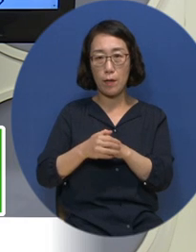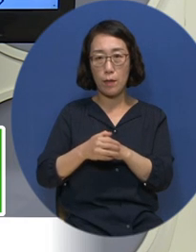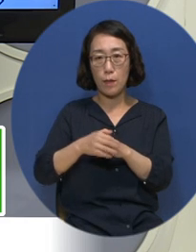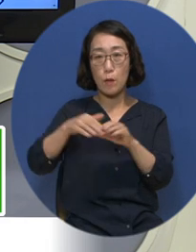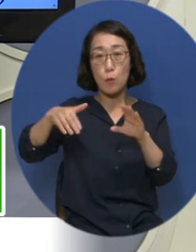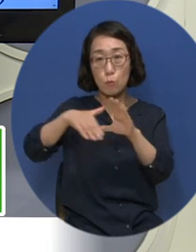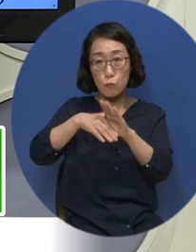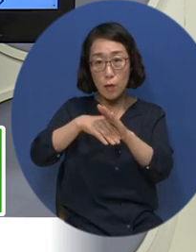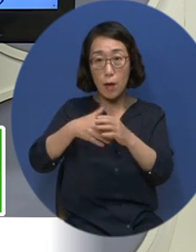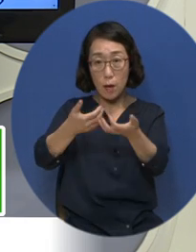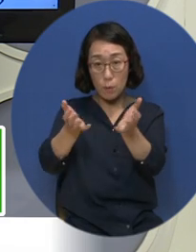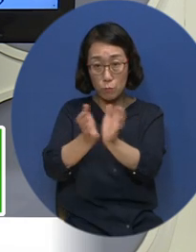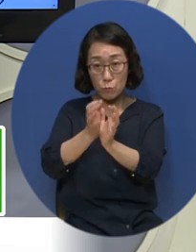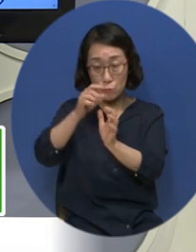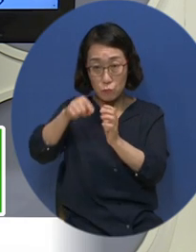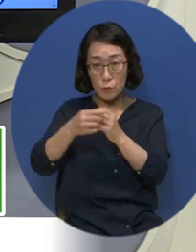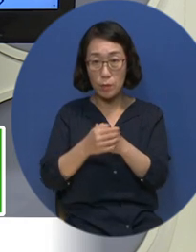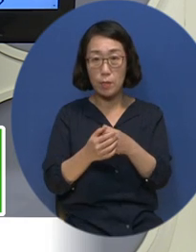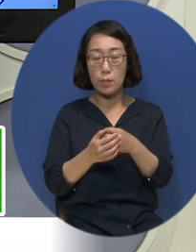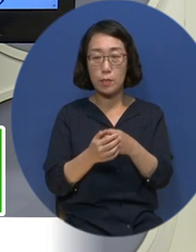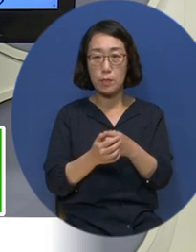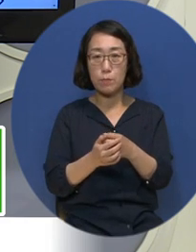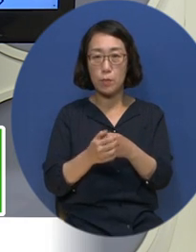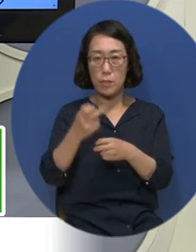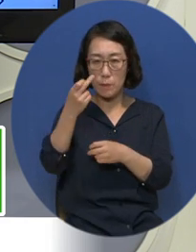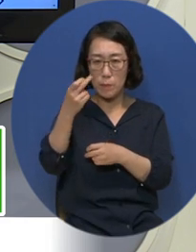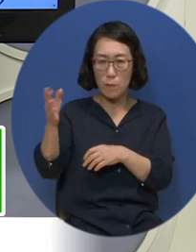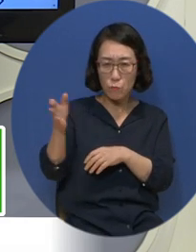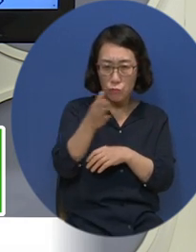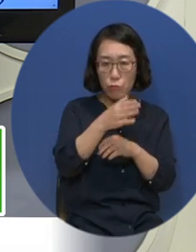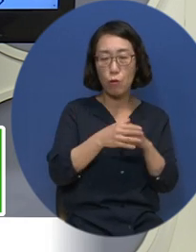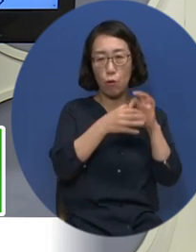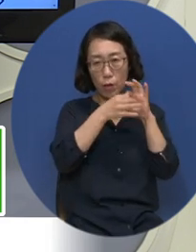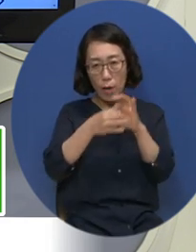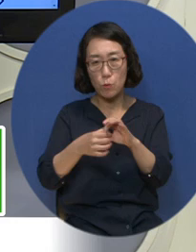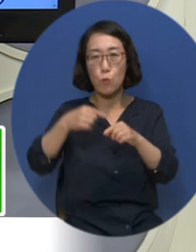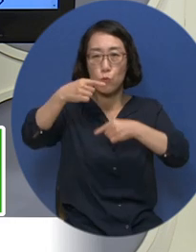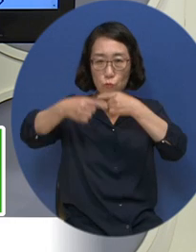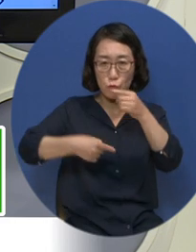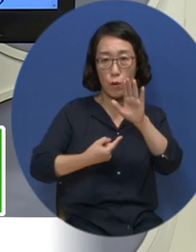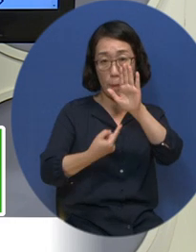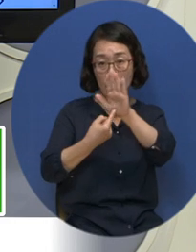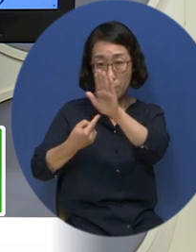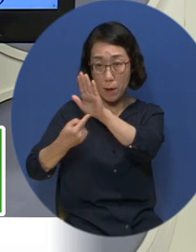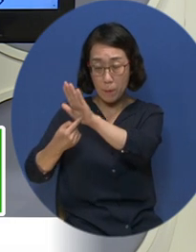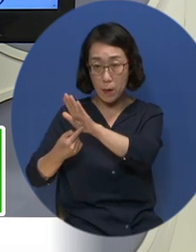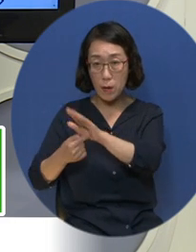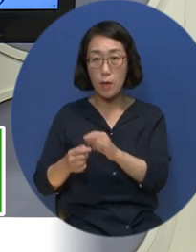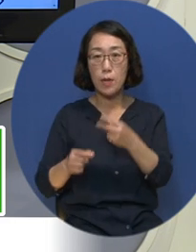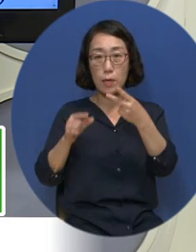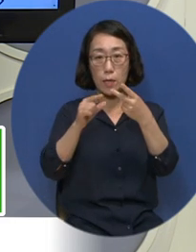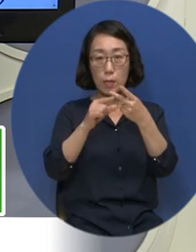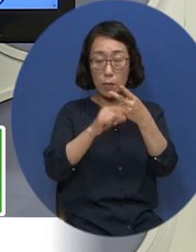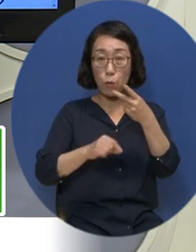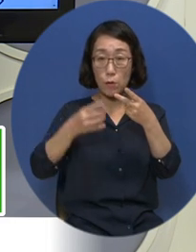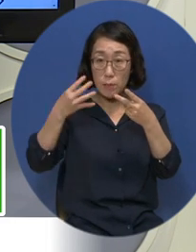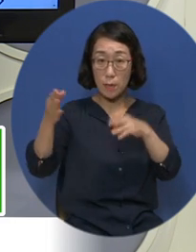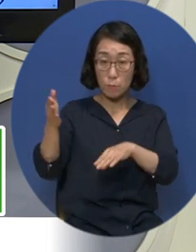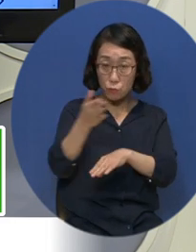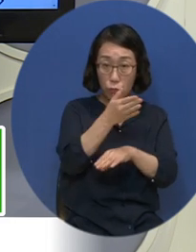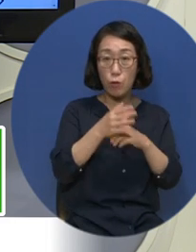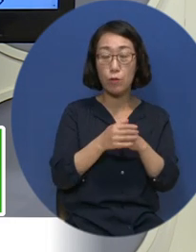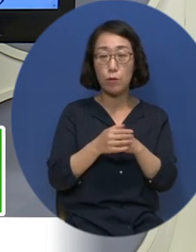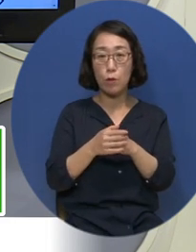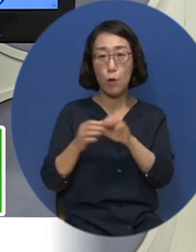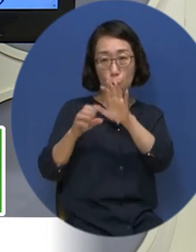지난해 12월 2일부터 정보 브리핑 의 수화 통역을 지원하기 시작했고 지난 2월 4일 부터는 코론